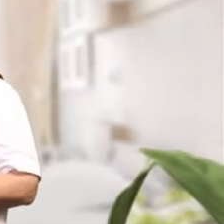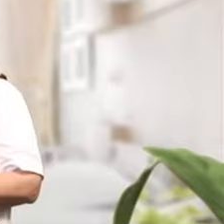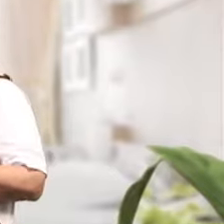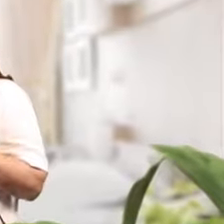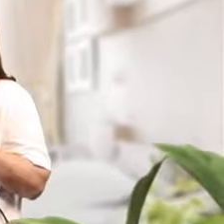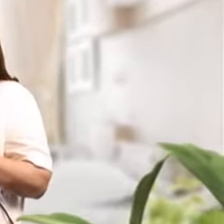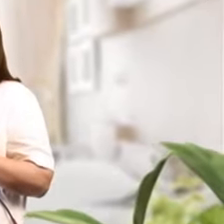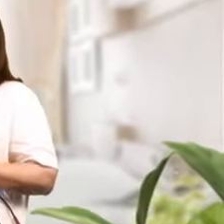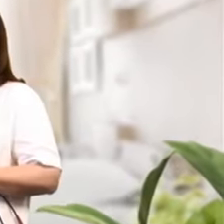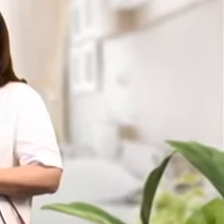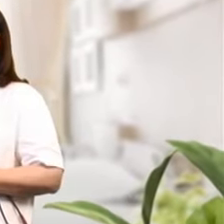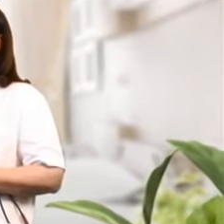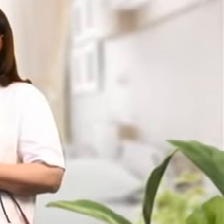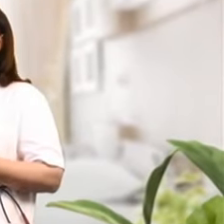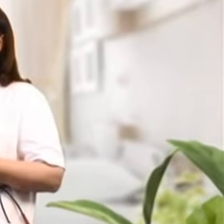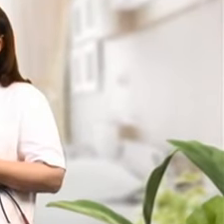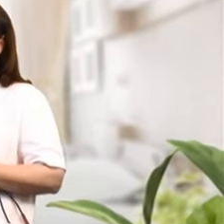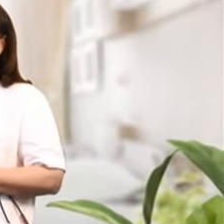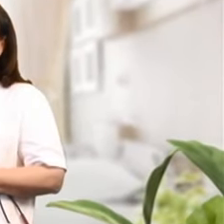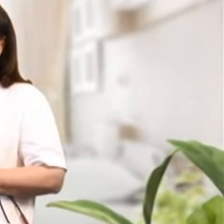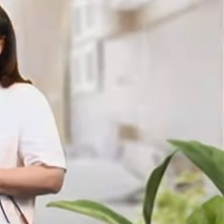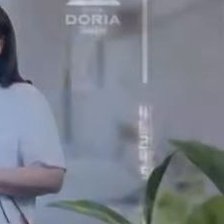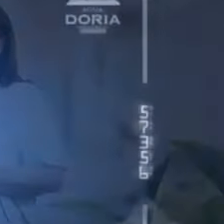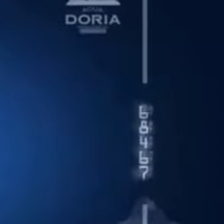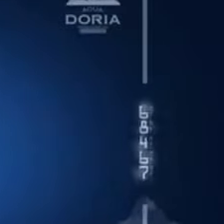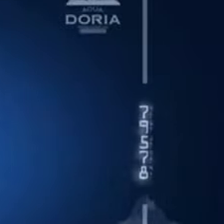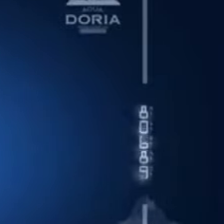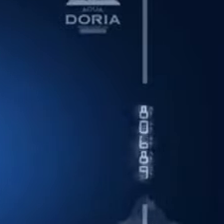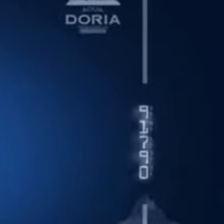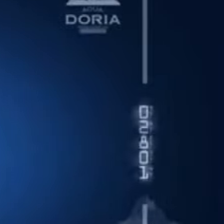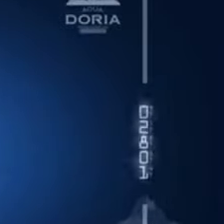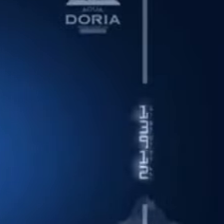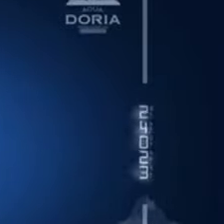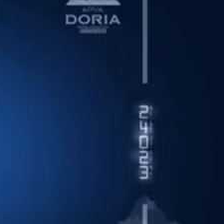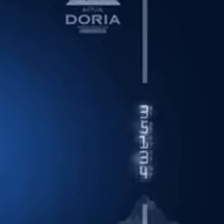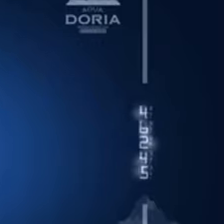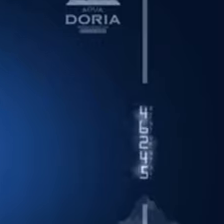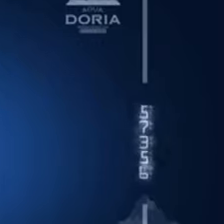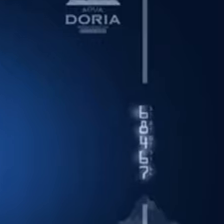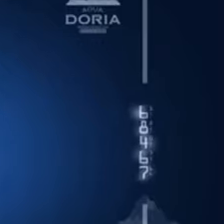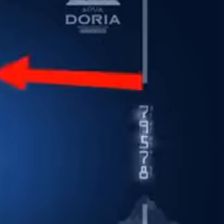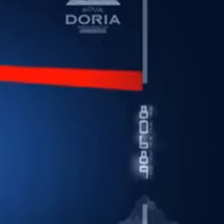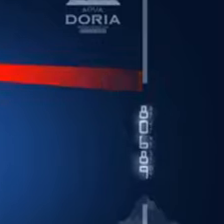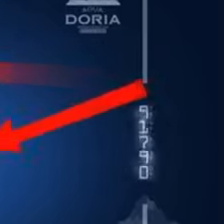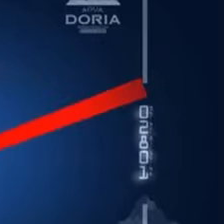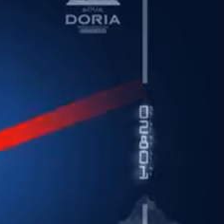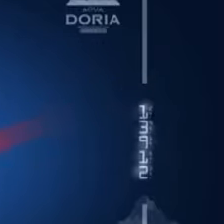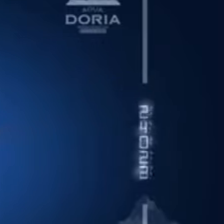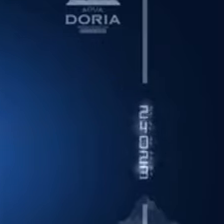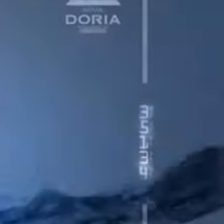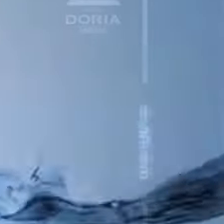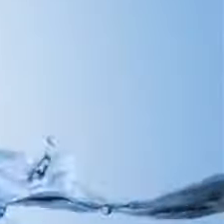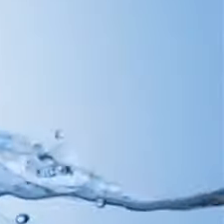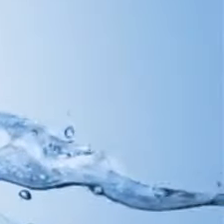sistem. Dobar rad štitne žlezde u prevenciji srčanih bolesti. Njegovo antikancerogeno i antioksidativno dejstvo čine puno za vaše